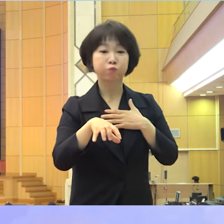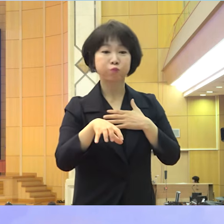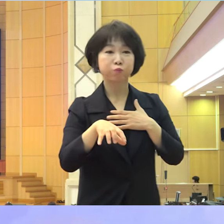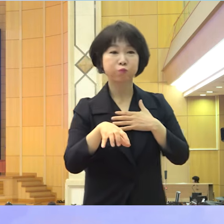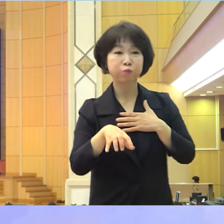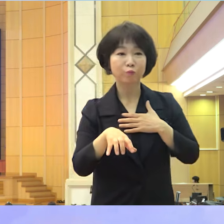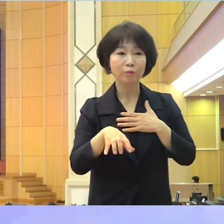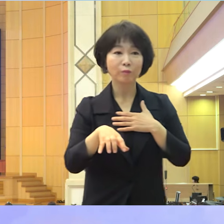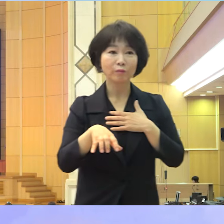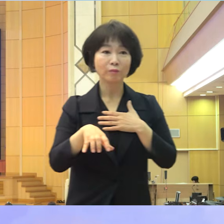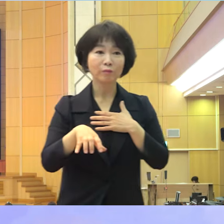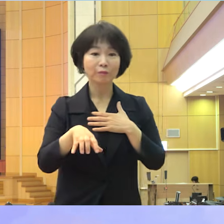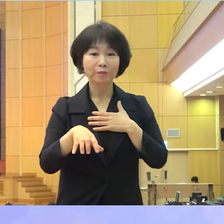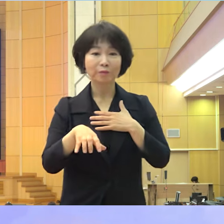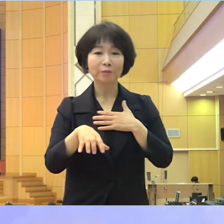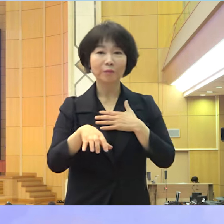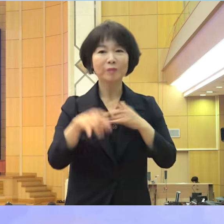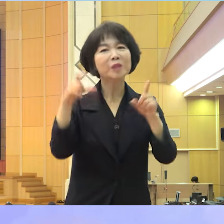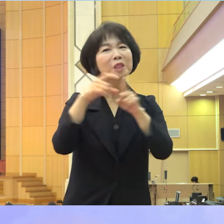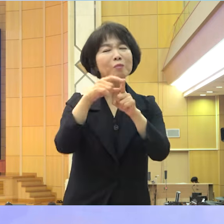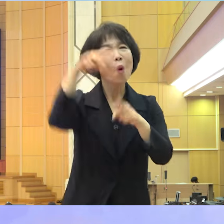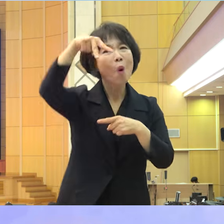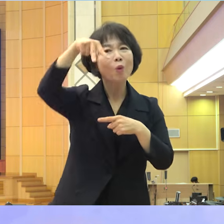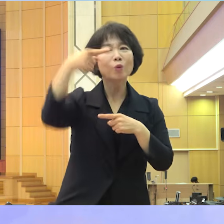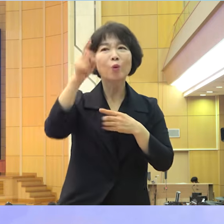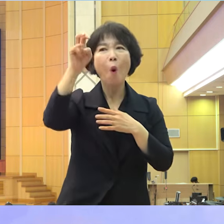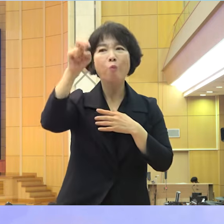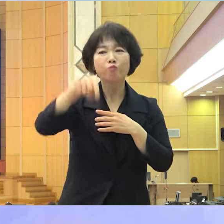소무국입니다. 소무국,